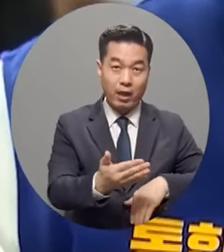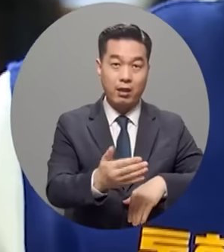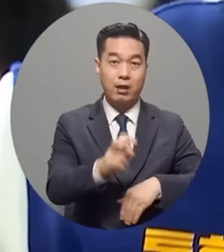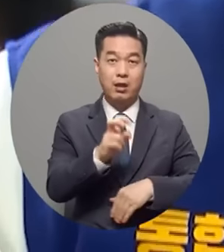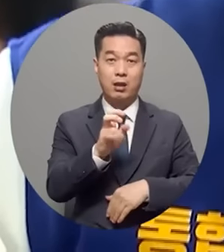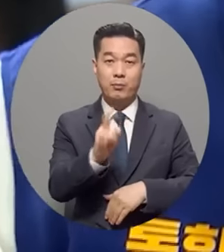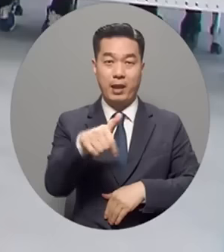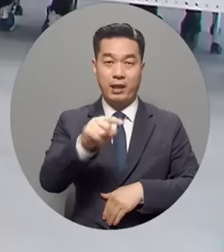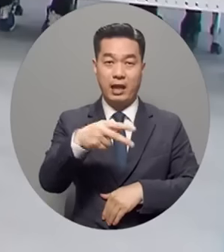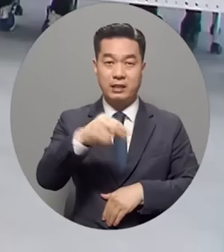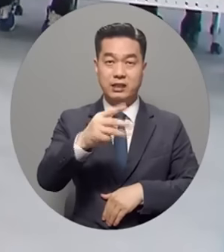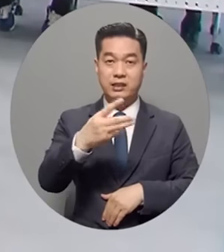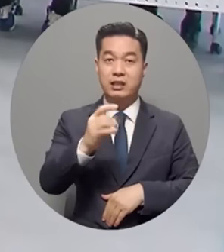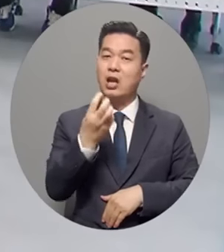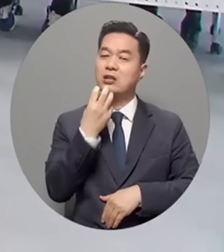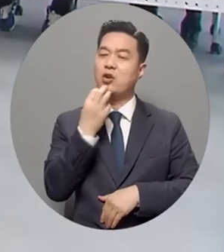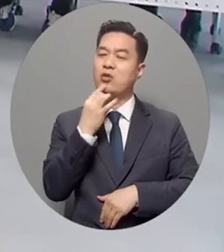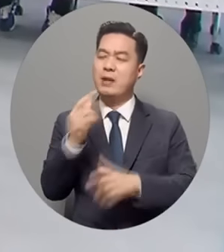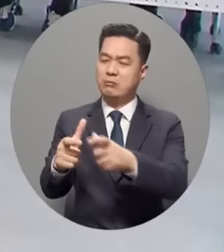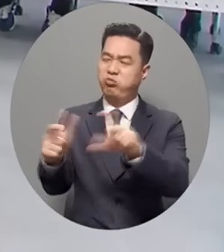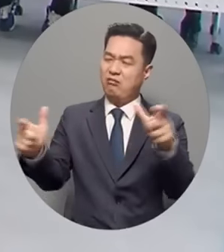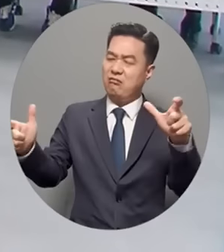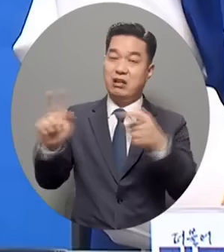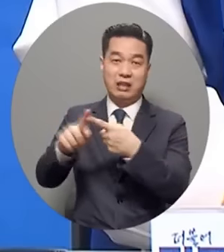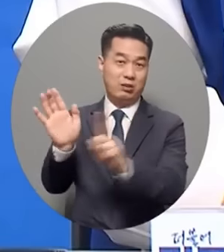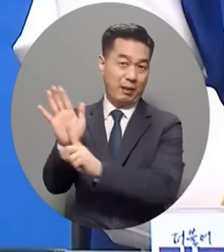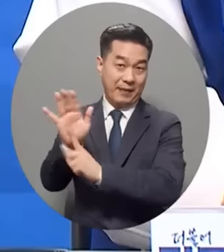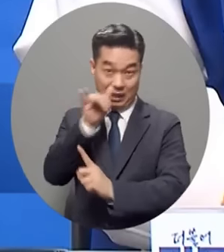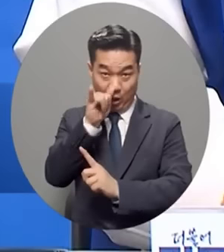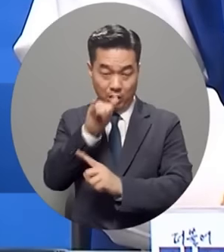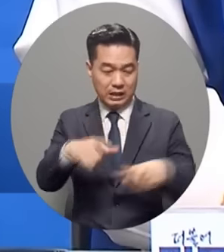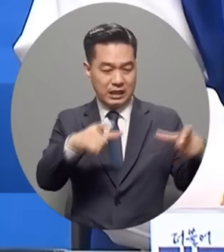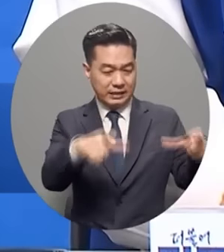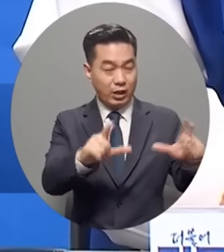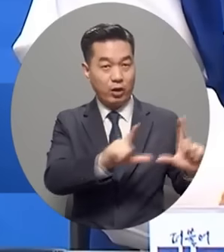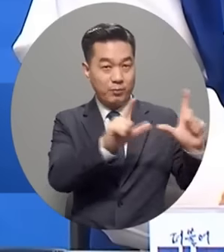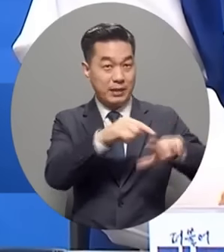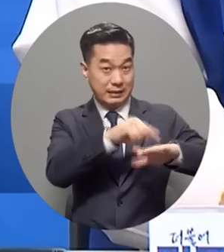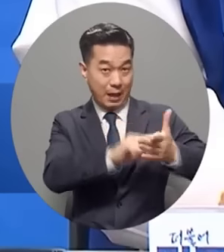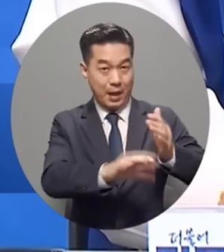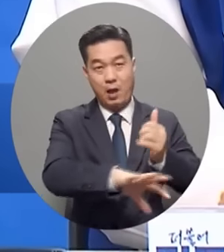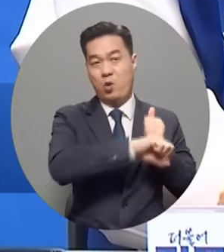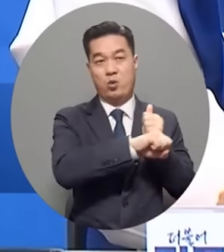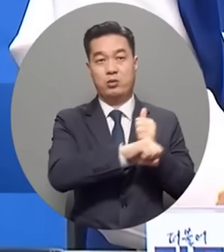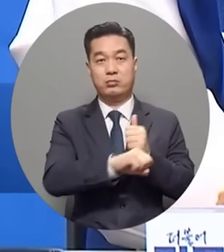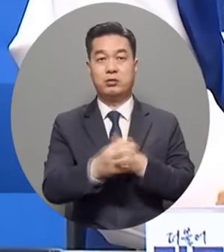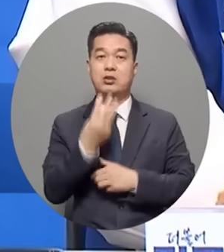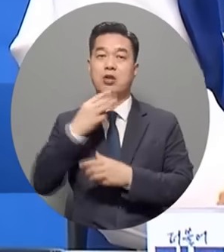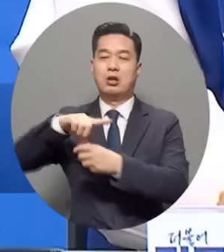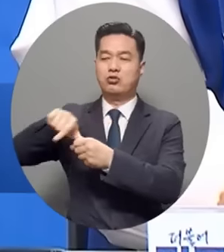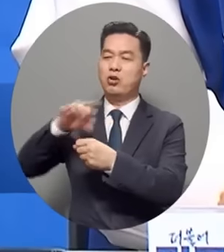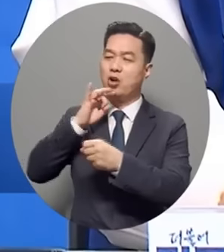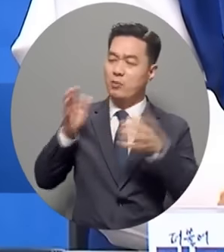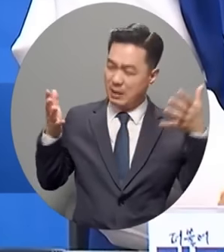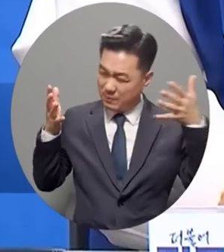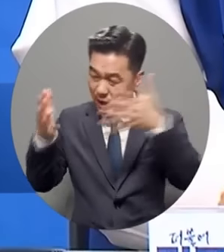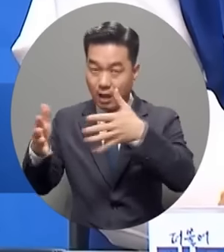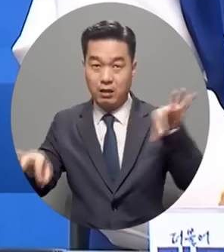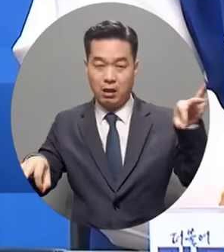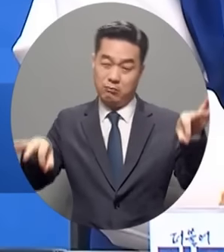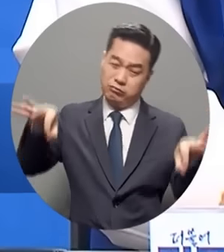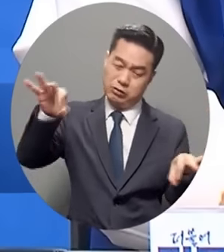주장하고 있다며 지역 민심에 호소했습니다. 수도권 일극 체제를 가속화하면서 불균형